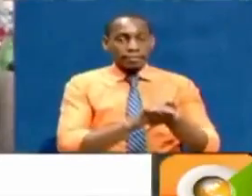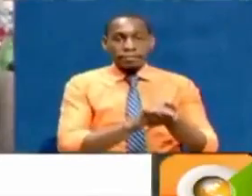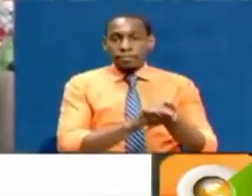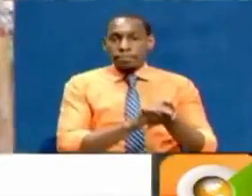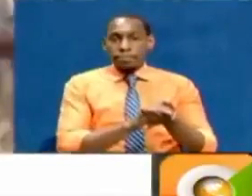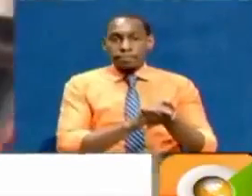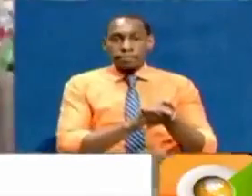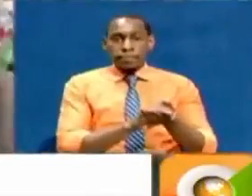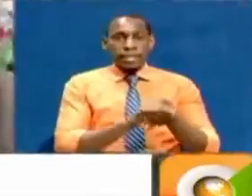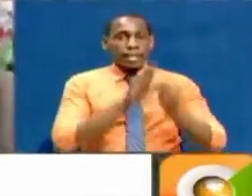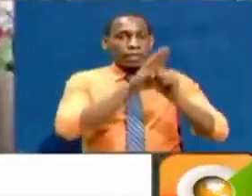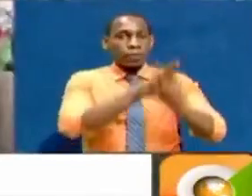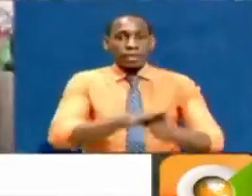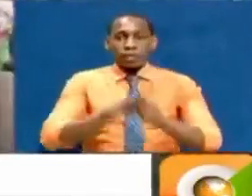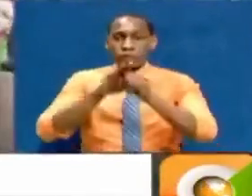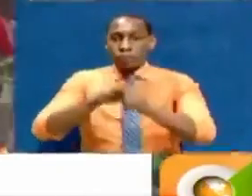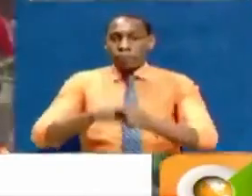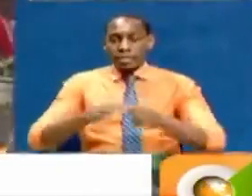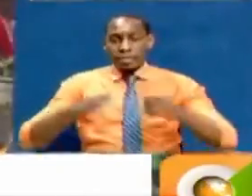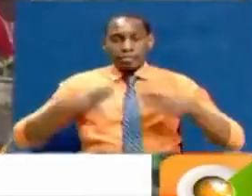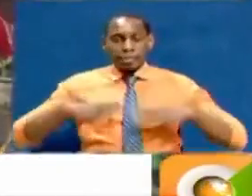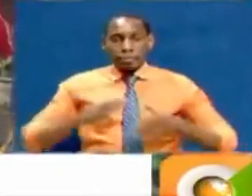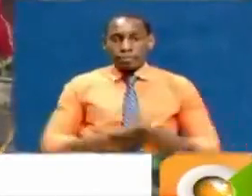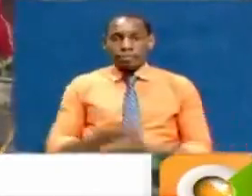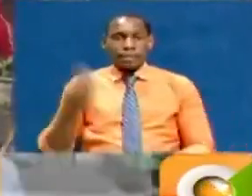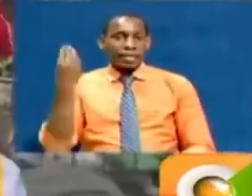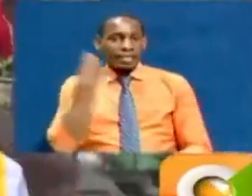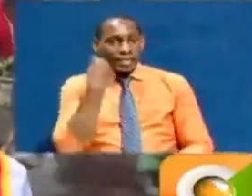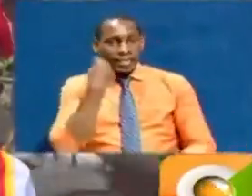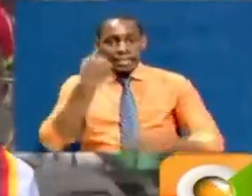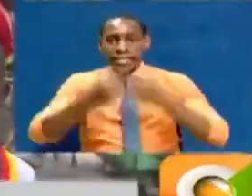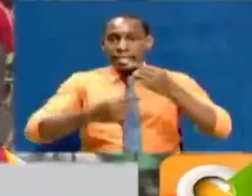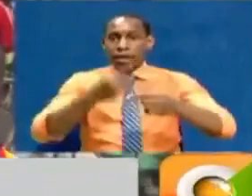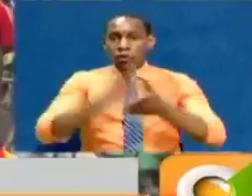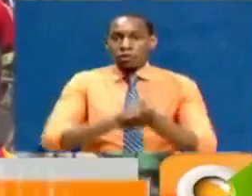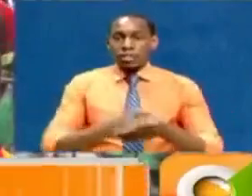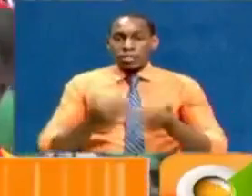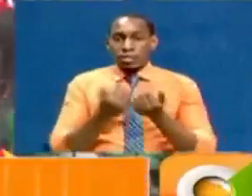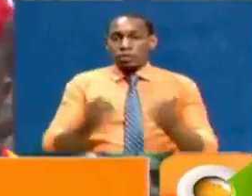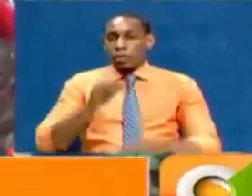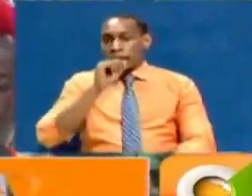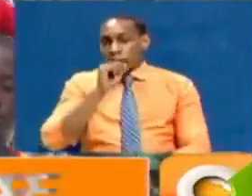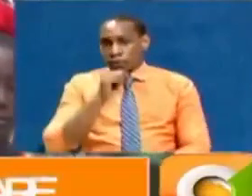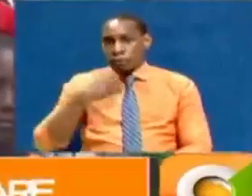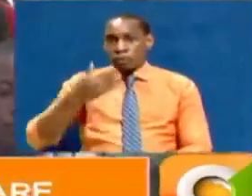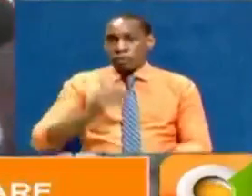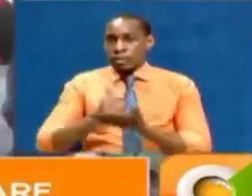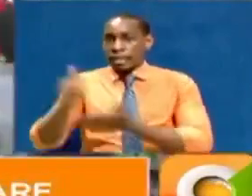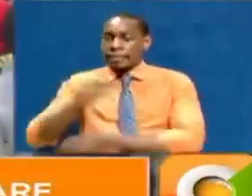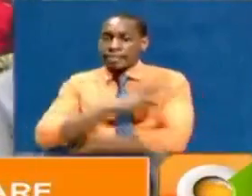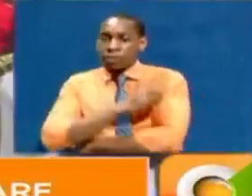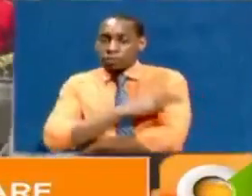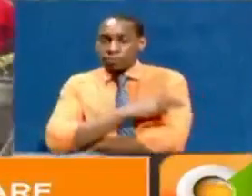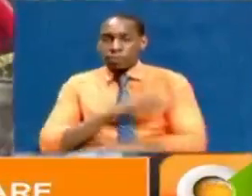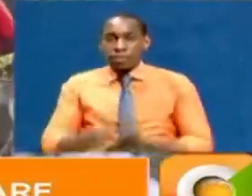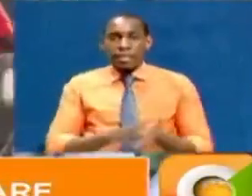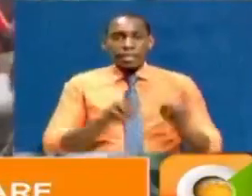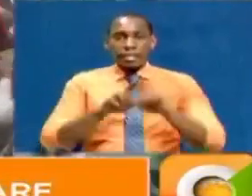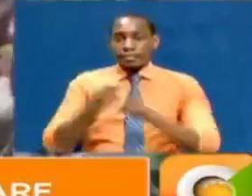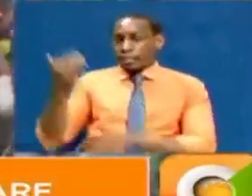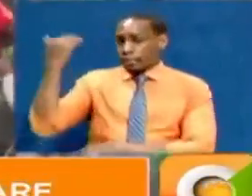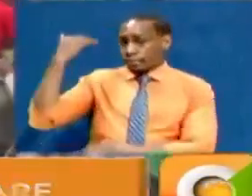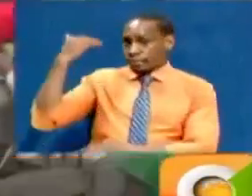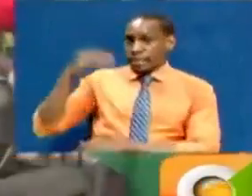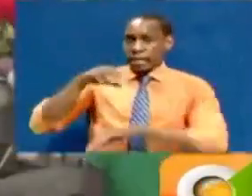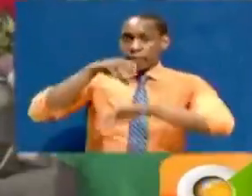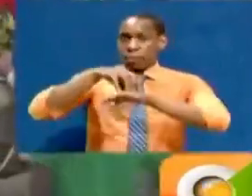imekuwa dhulma kwa wana kijiji. Magonjwa imezidi sana, watoto wanakohoa kila mara nikupeleka hospitalini. Vile vile pale nyuma